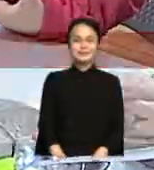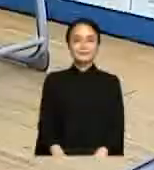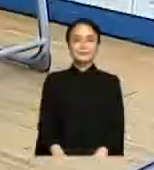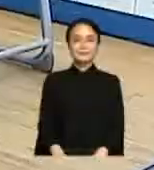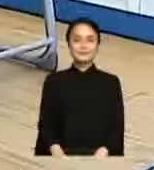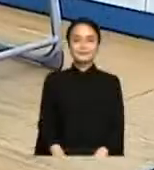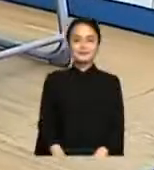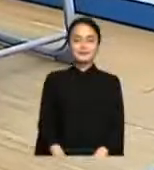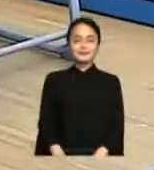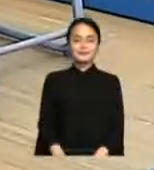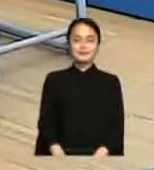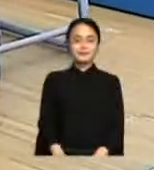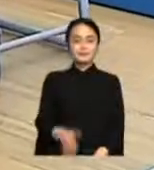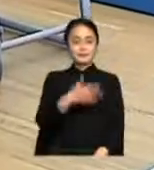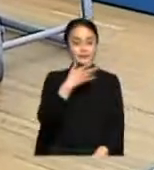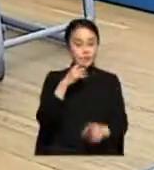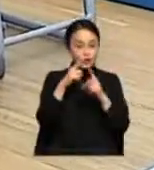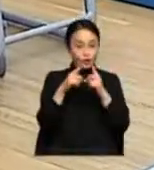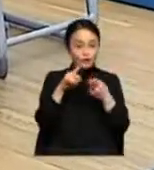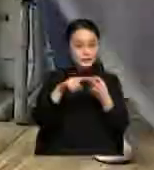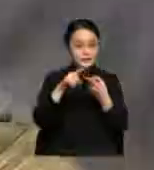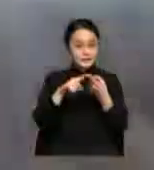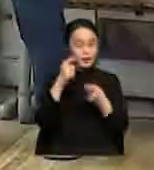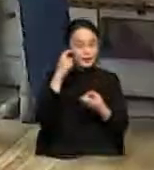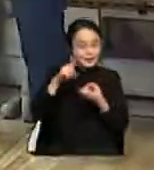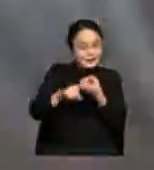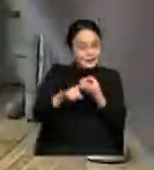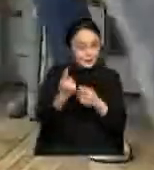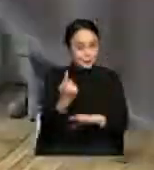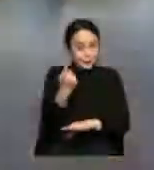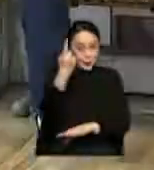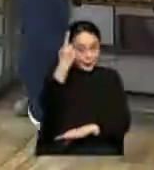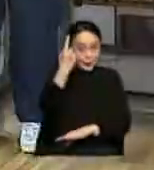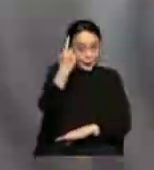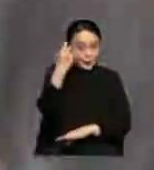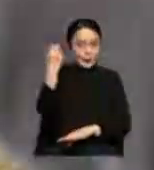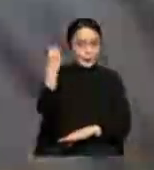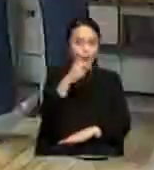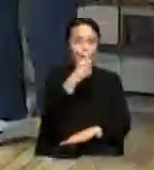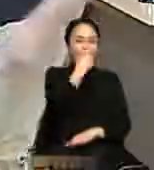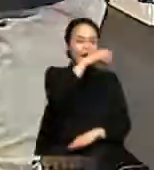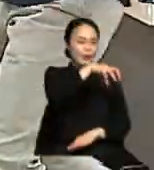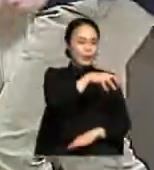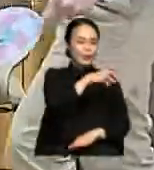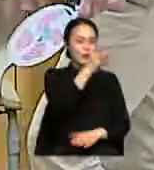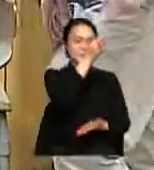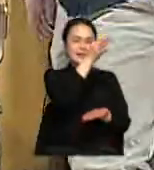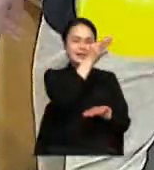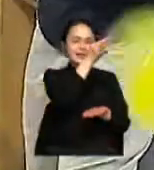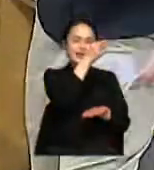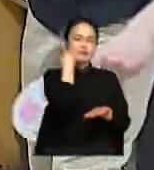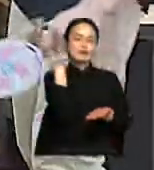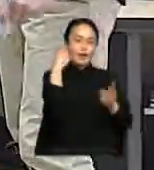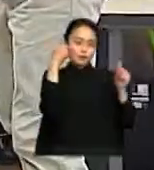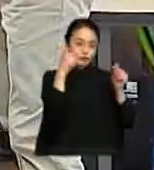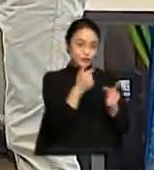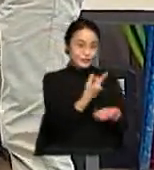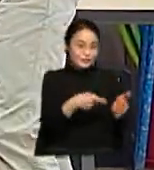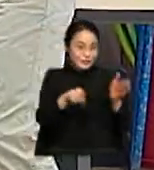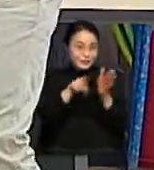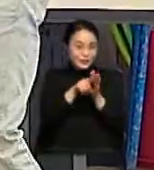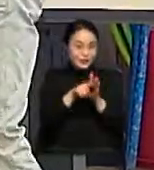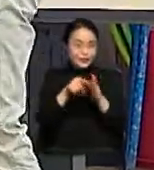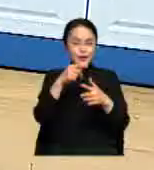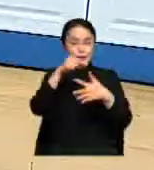좋아요. 영어에 대한 흥미를 높이고 사교육비 부담도 줄이는 영어 체험센터는 앞으로도 다양한 수업을 개발해